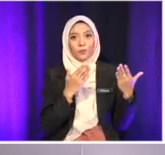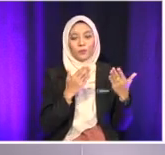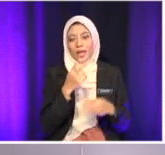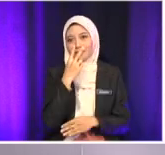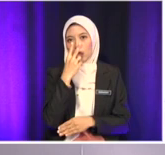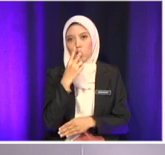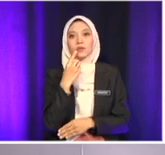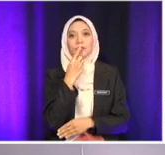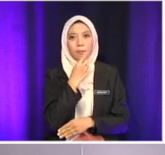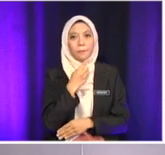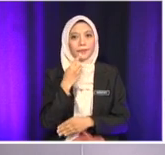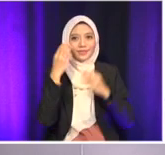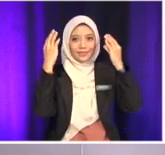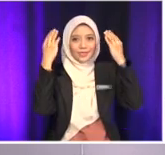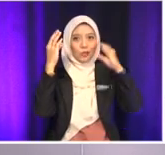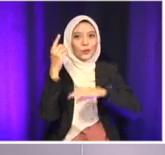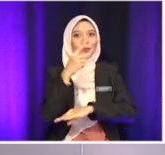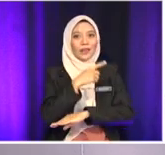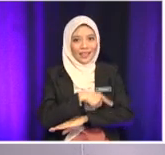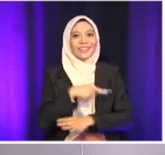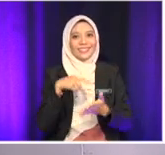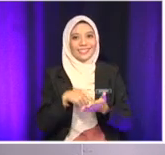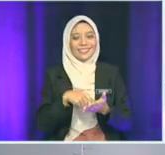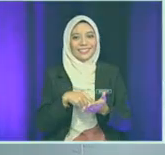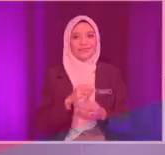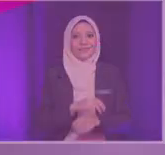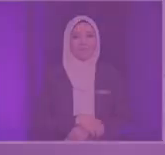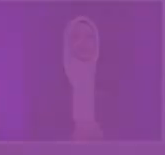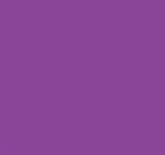guru yang akan bersama dengan kita Pada hari ini yuk kita saksikan